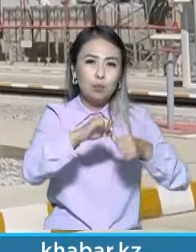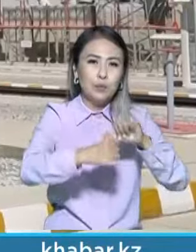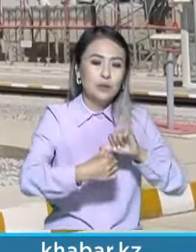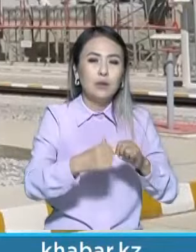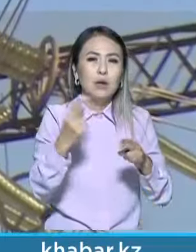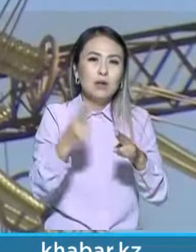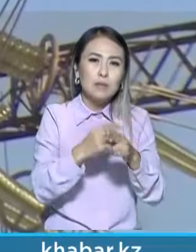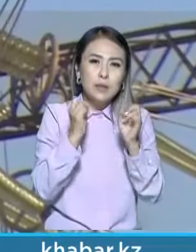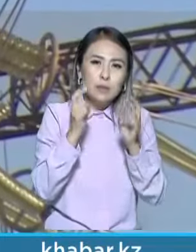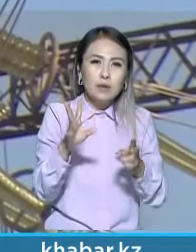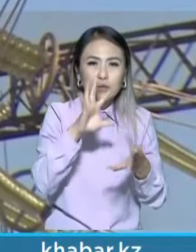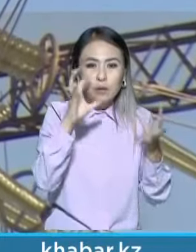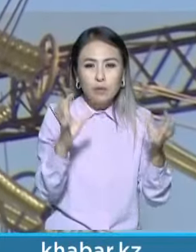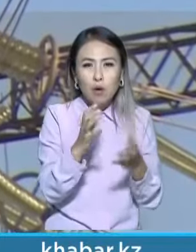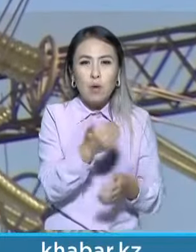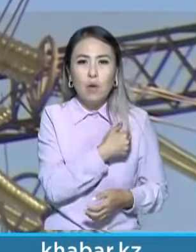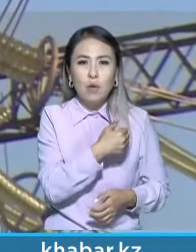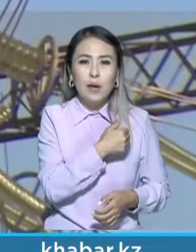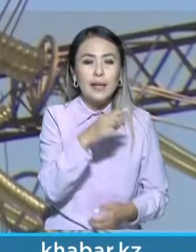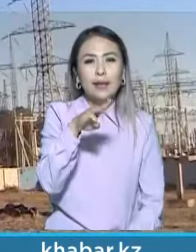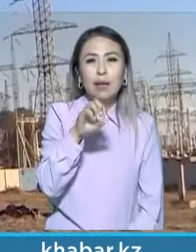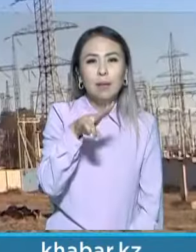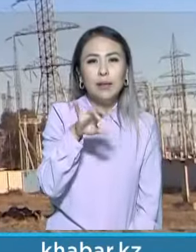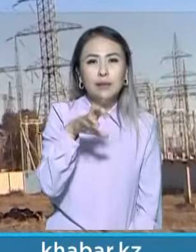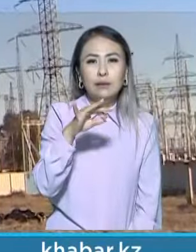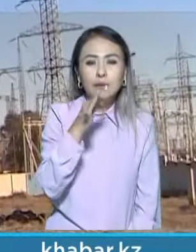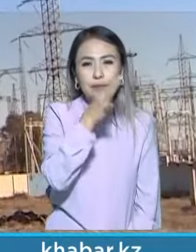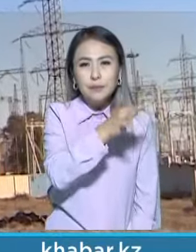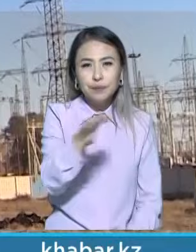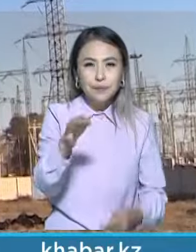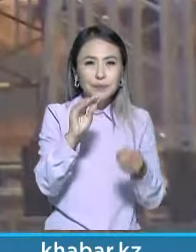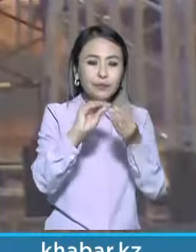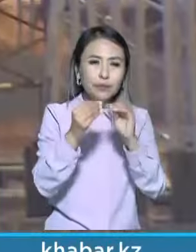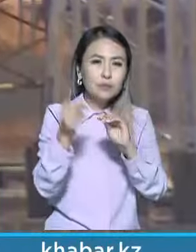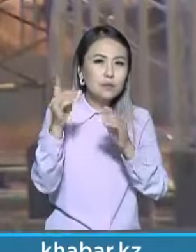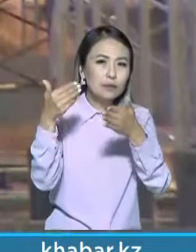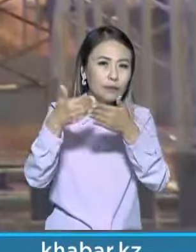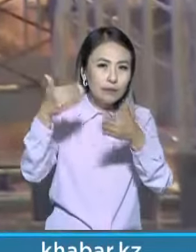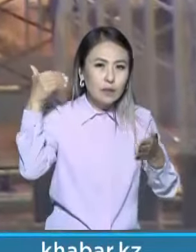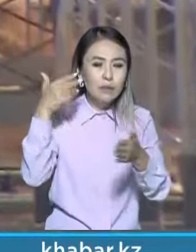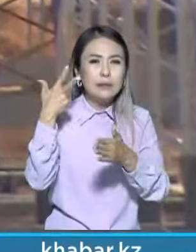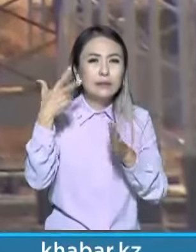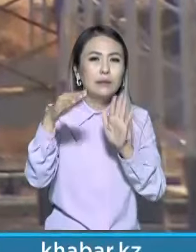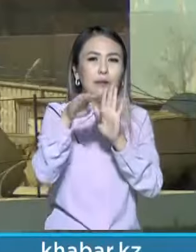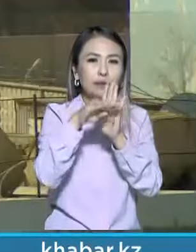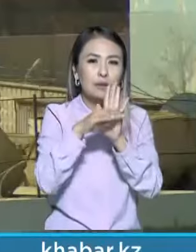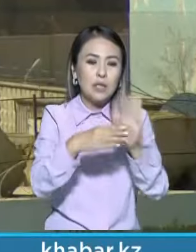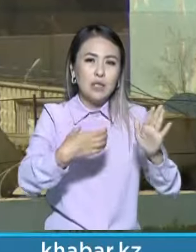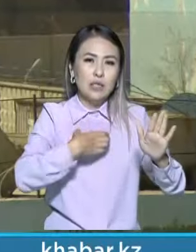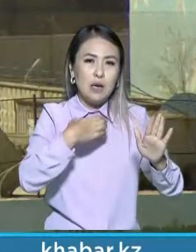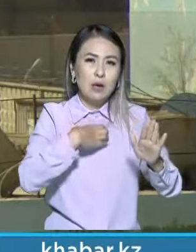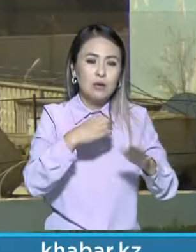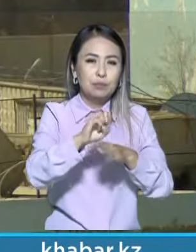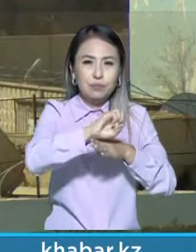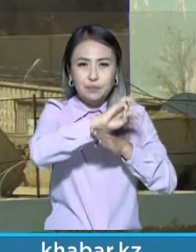қауіпсіздігіне барынша мүдделі. Элина Теплинскийдің айтуынша, техногенді апаттардың алдын алу мақсатында үш сатылы сақтандыру жүйесін